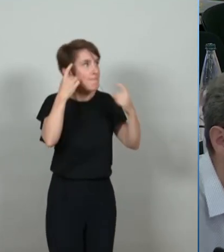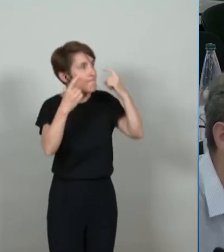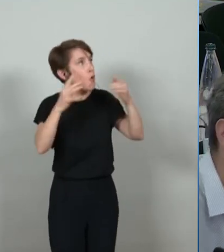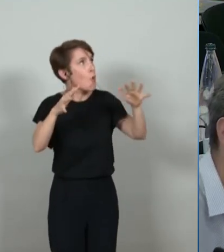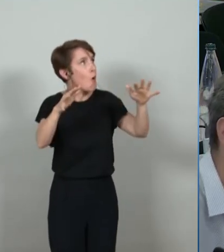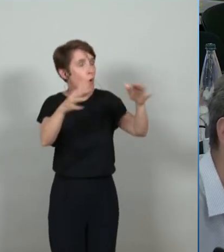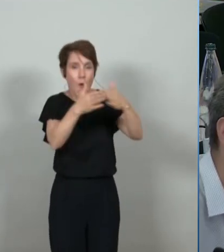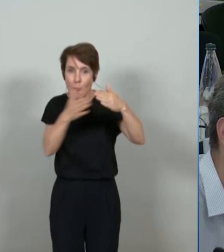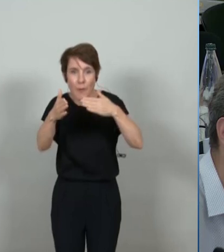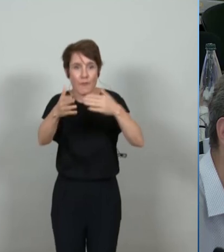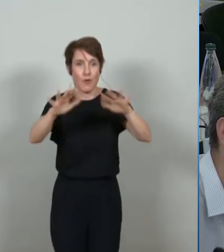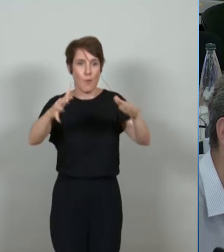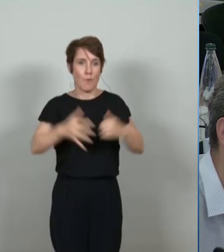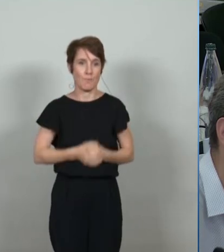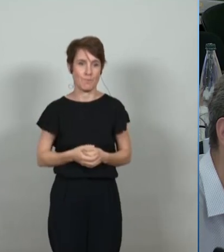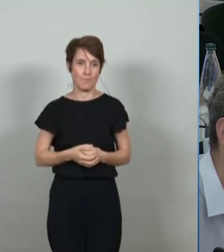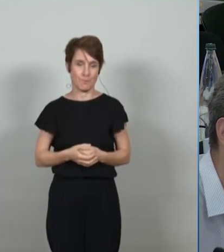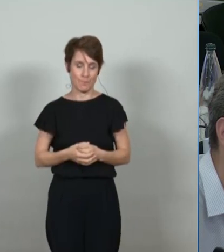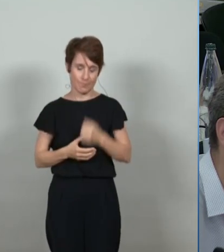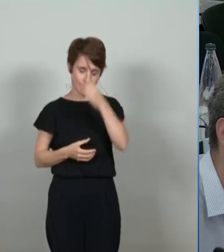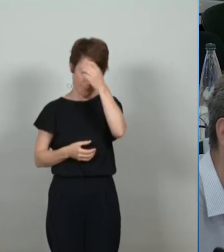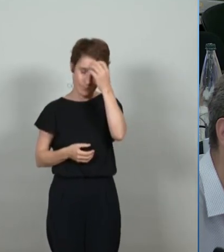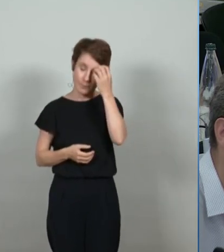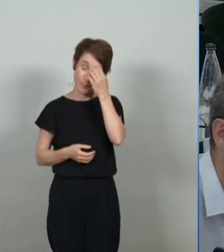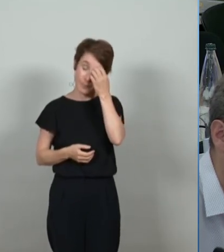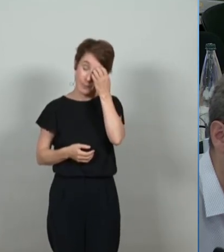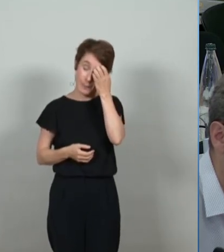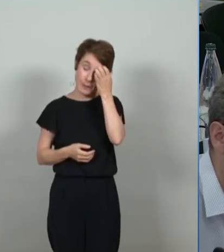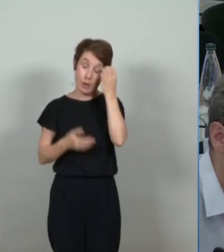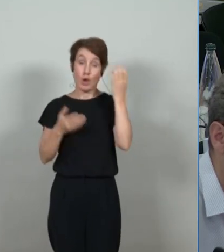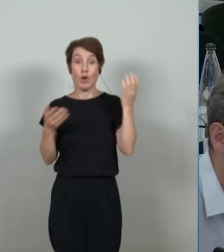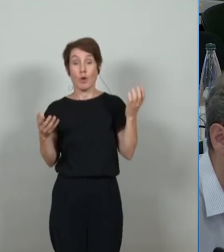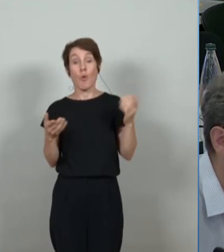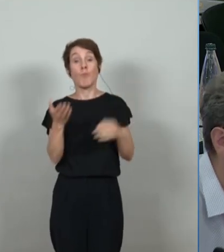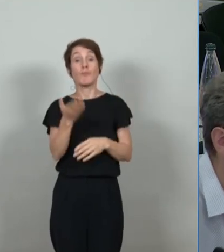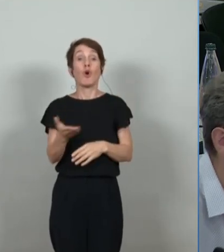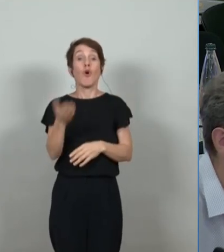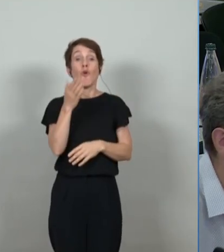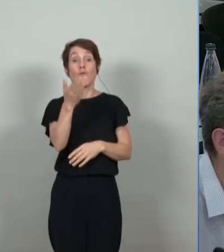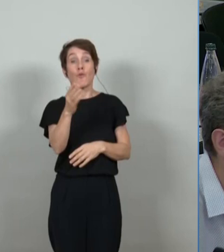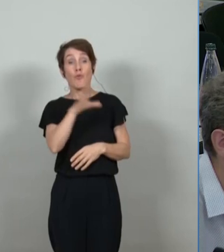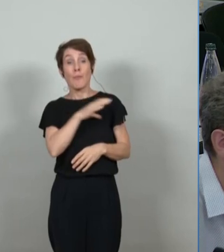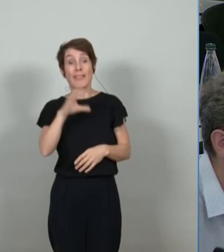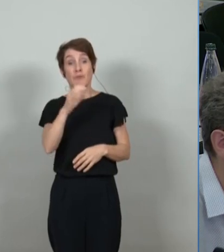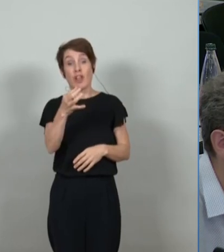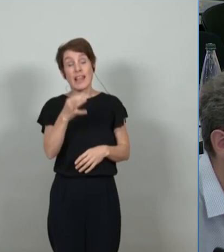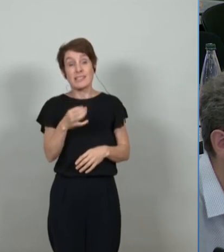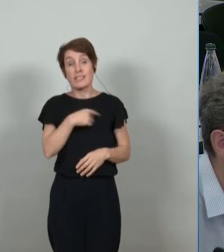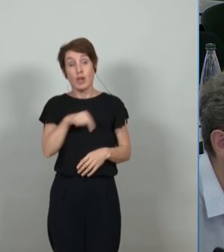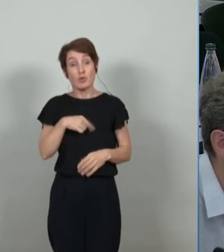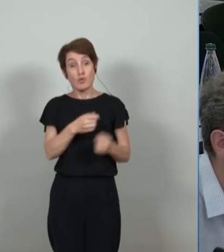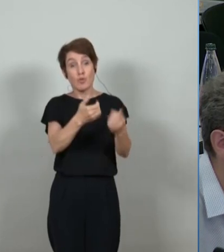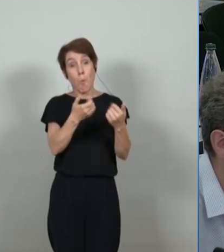cette seringue sur l'ambition toute petite de cette stratégie elle est bon c'est c'est vos mots moi je pense qu'elle est plutôt modeste mais résolue